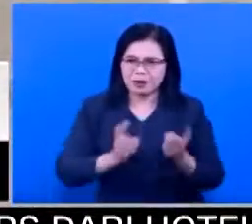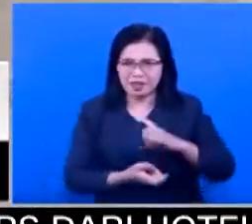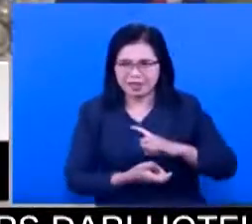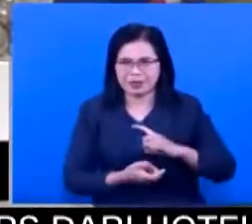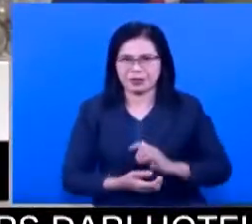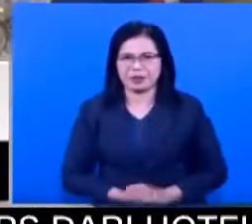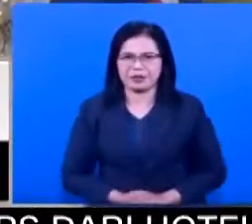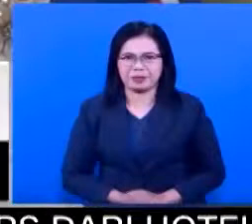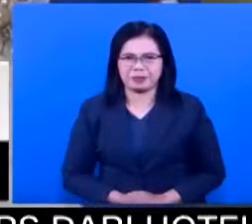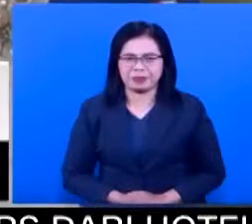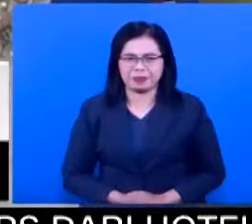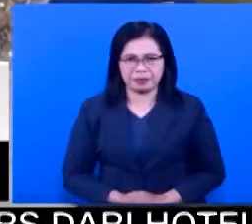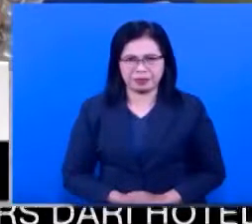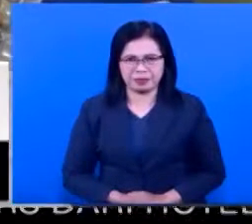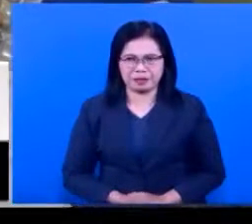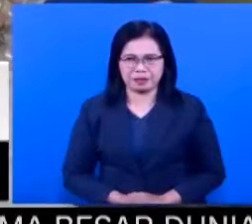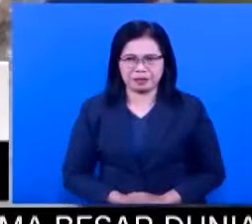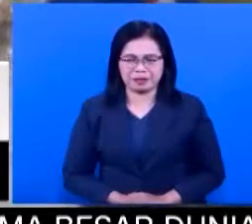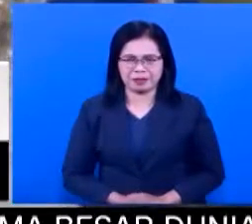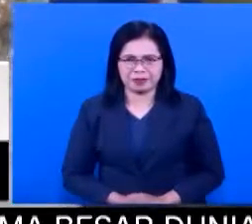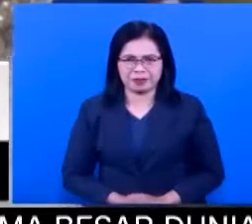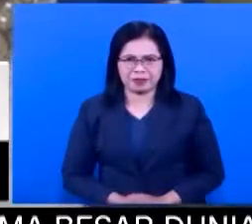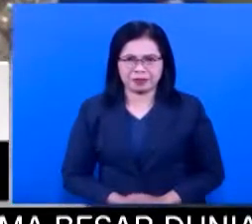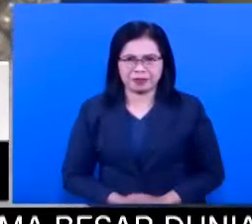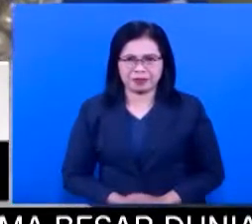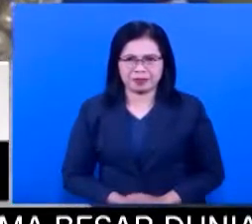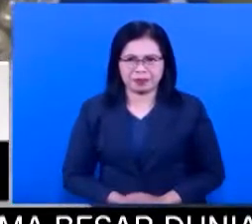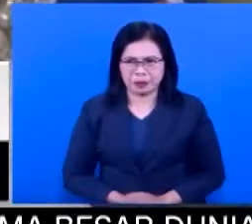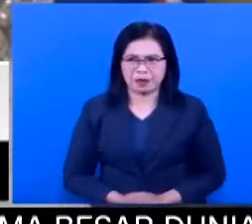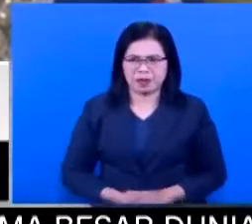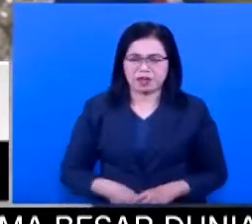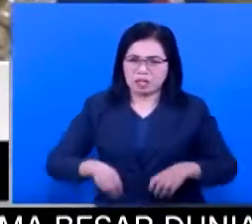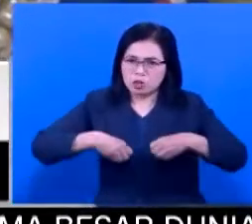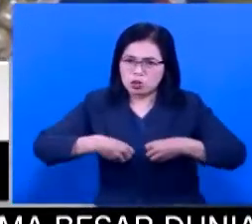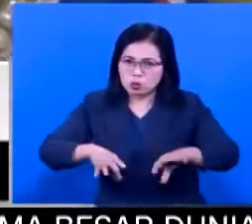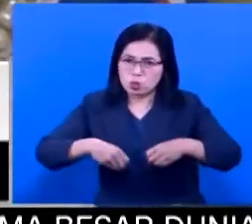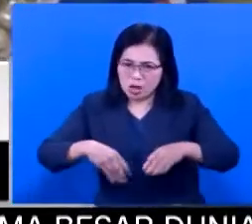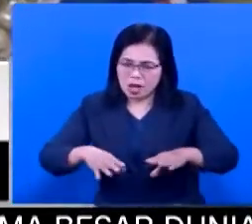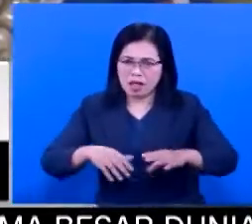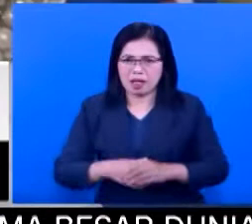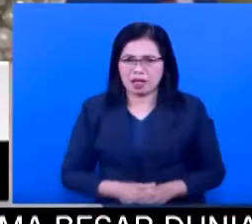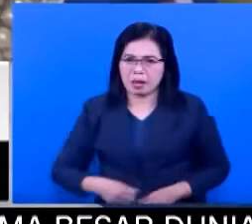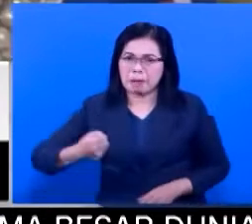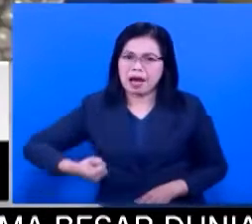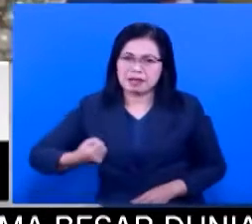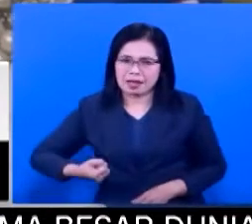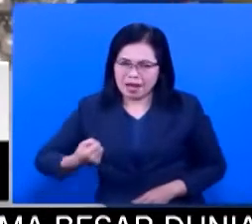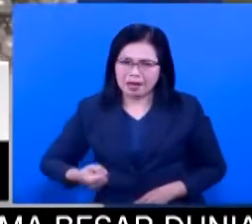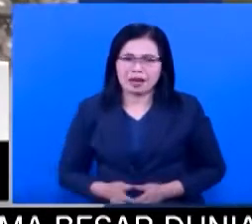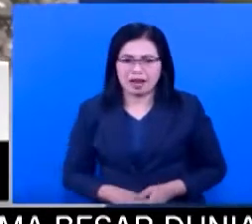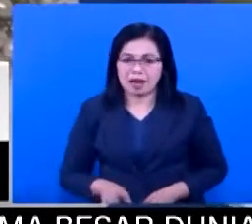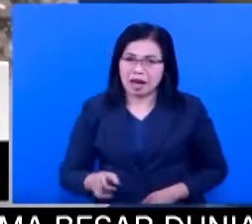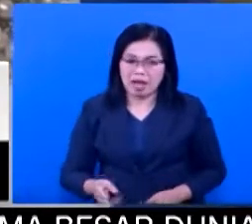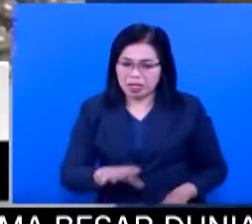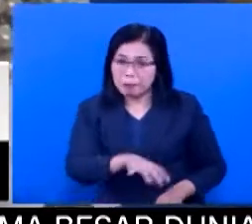Nusantara. Adakan ya paling tidak ya pasar, terus kita mengadakan pameran,